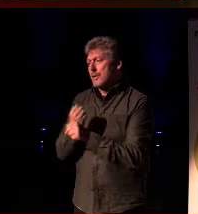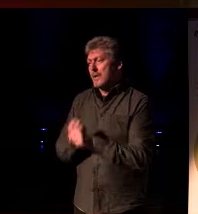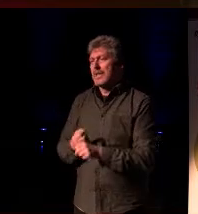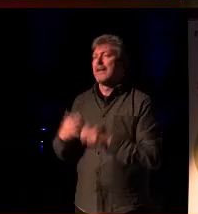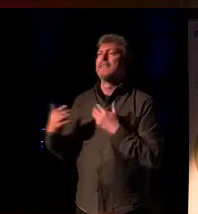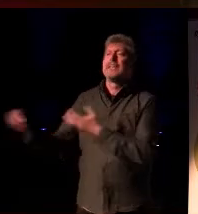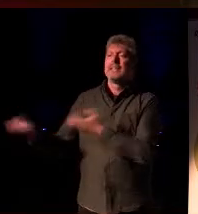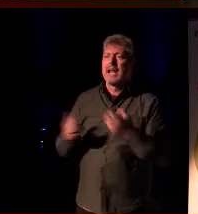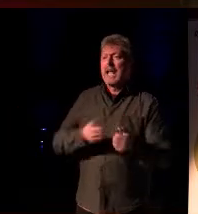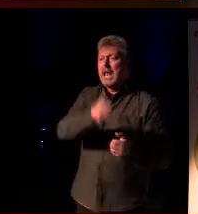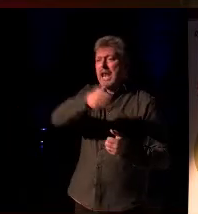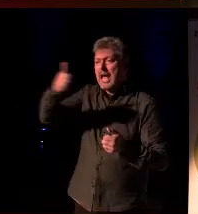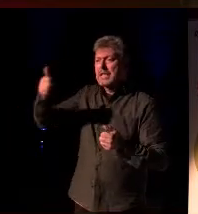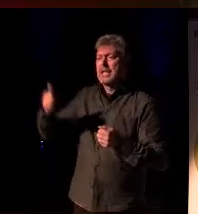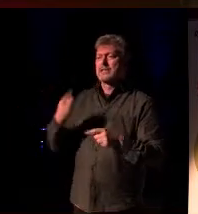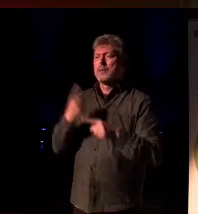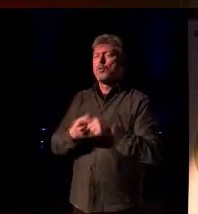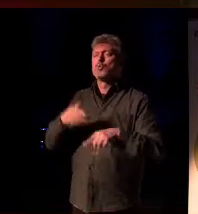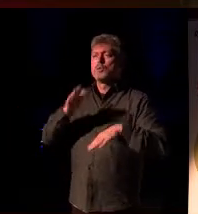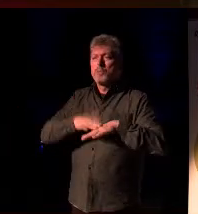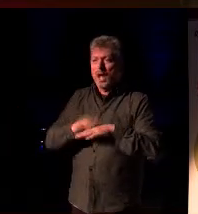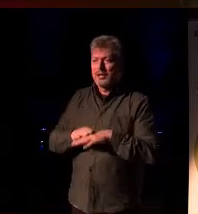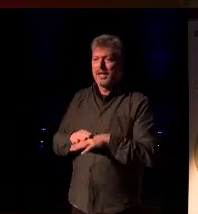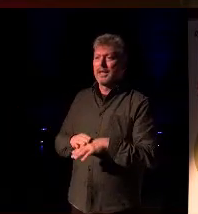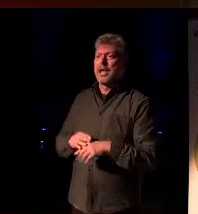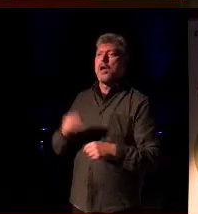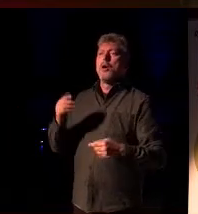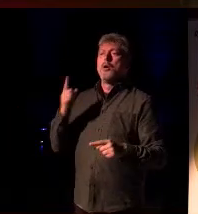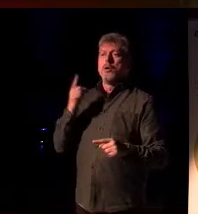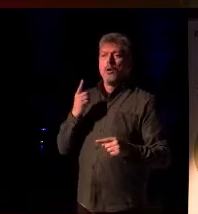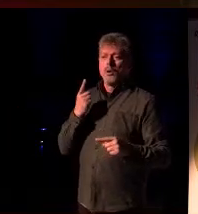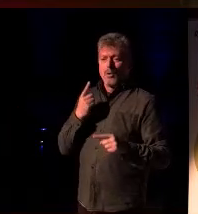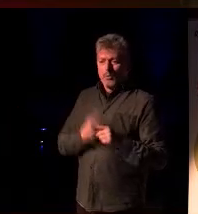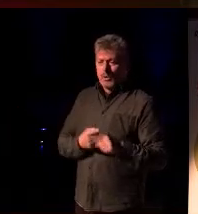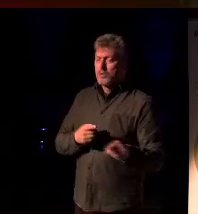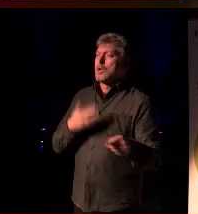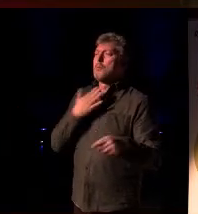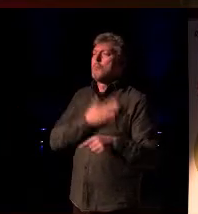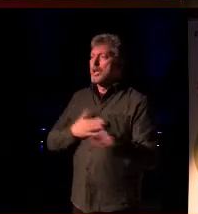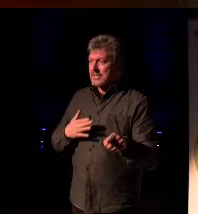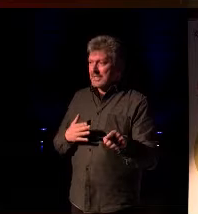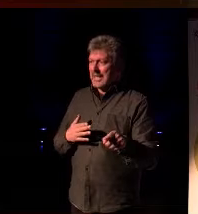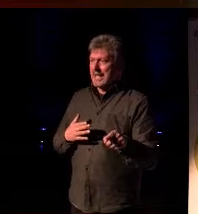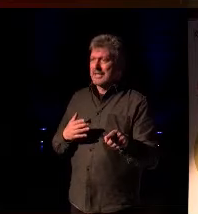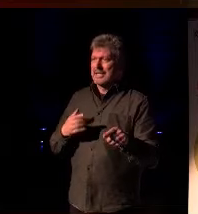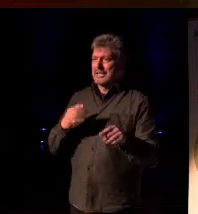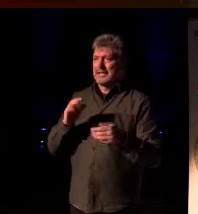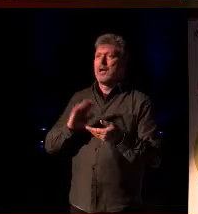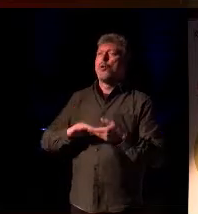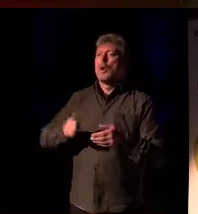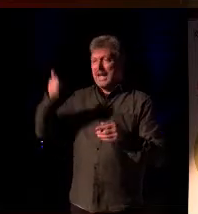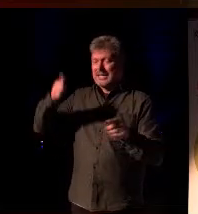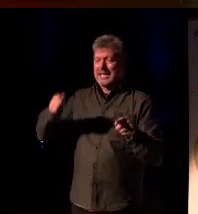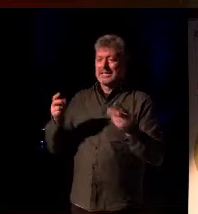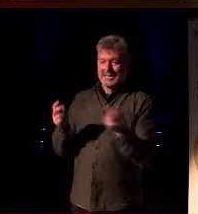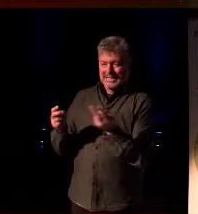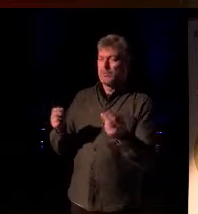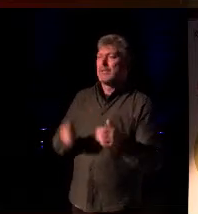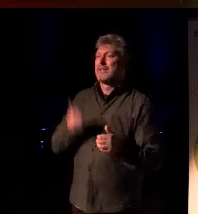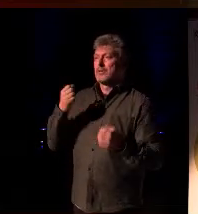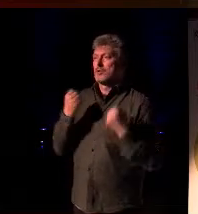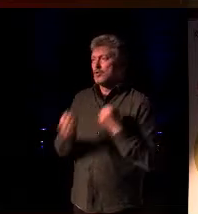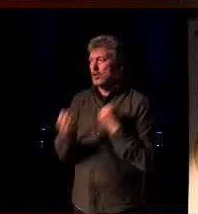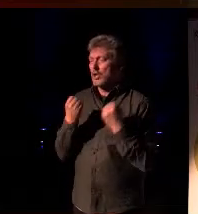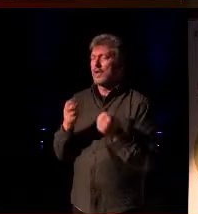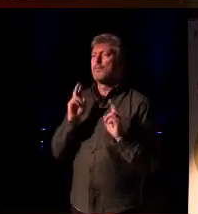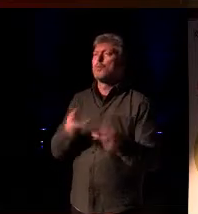trenger ledelse og planlegging, og pasientnær ledelse er det viktigst å styrke. Vi må bruke kunnskap som